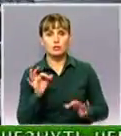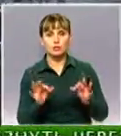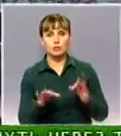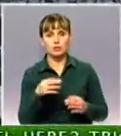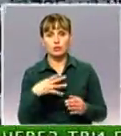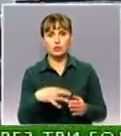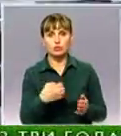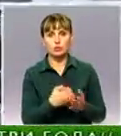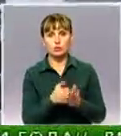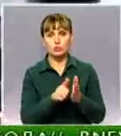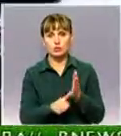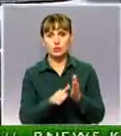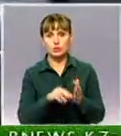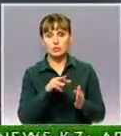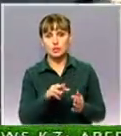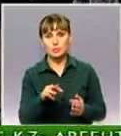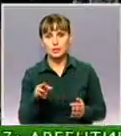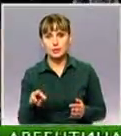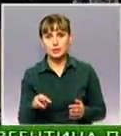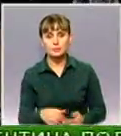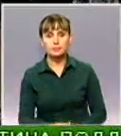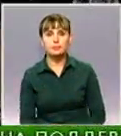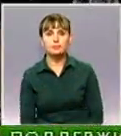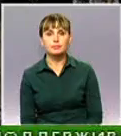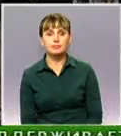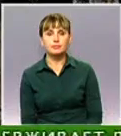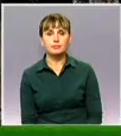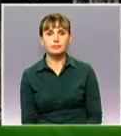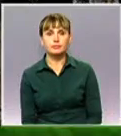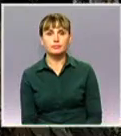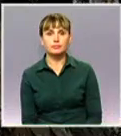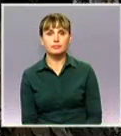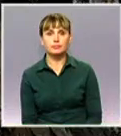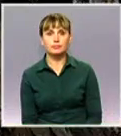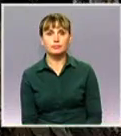от 40 до 60 миллиметров. Ажар Оразбай, Мурат Тайжанов, телеканал Алматы.